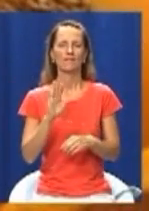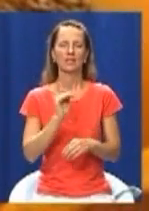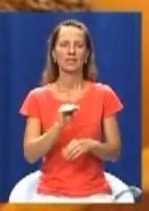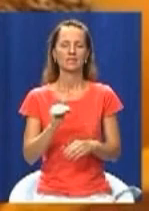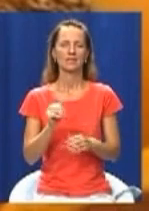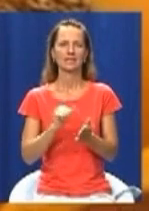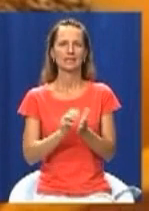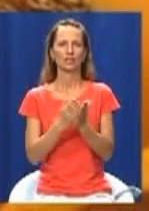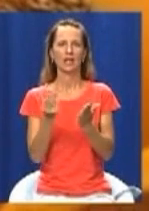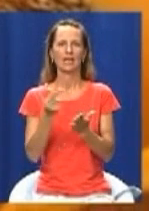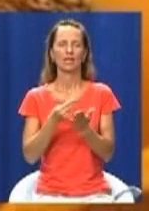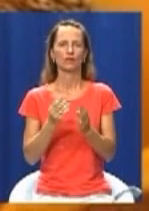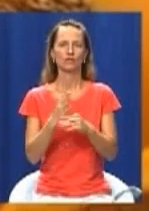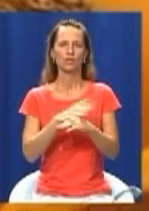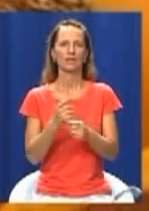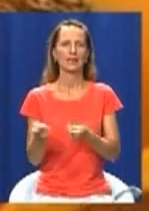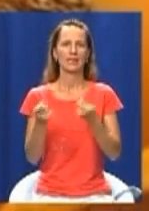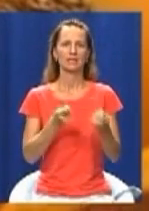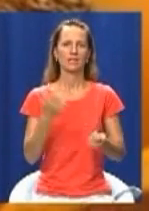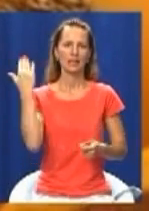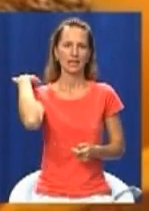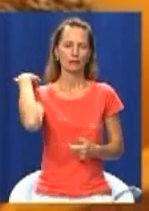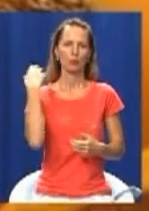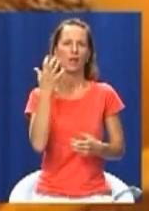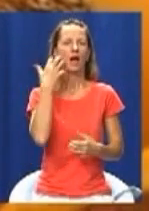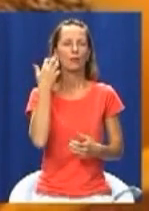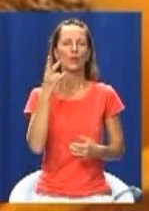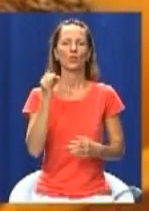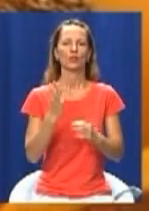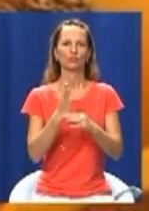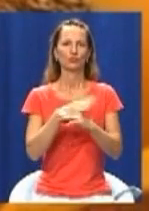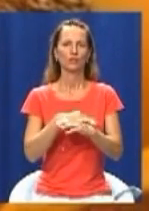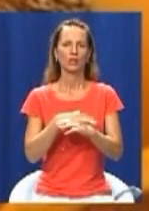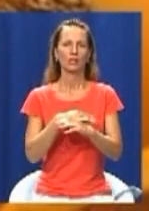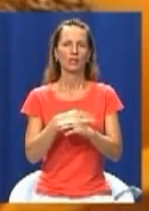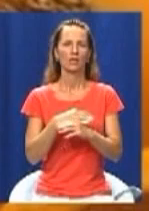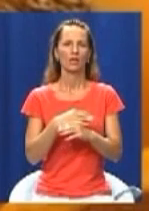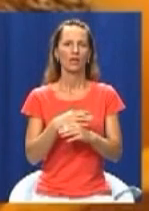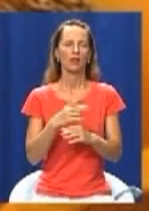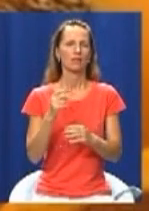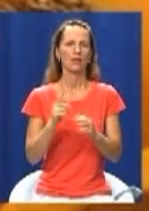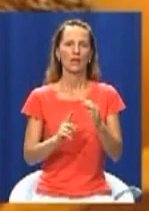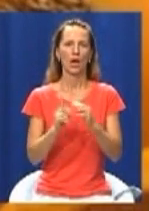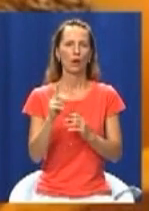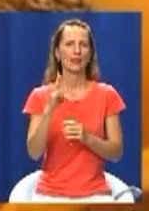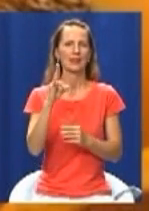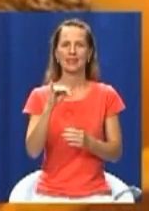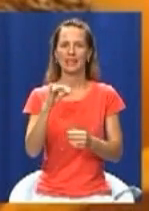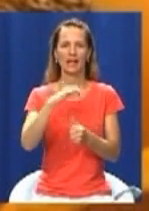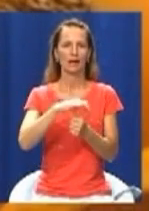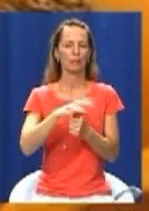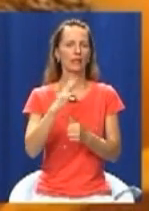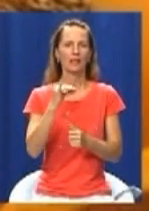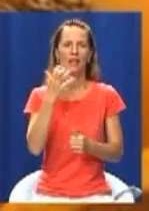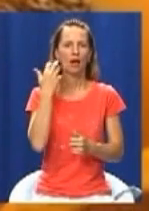книжках малюють їжака, який несе на спині яблука. Але їжаки не наколюють на свої голки ні гриби, ні яблука,